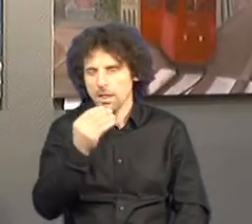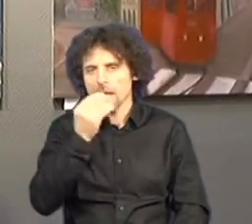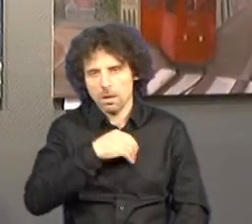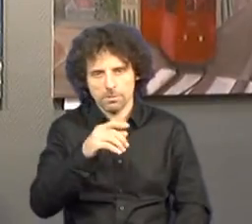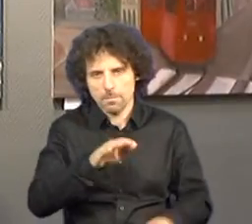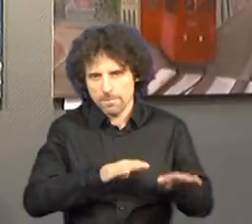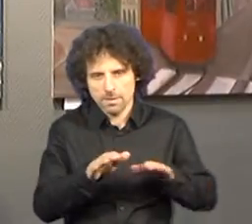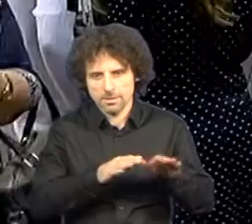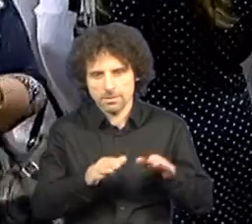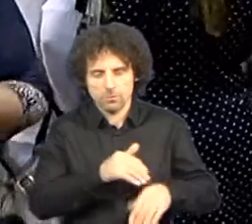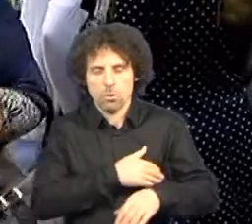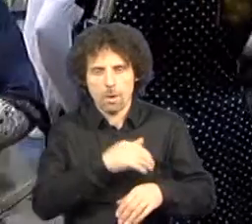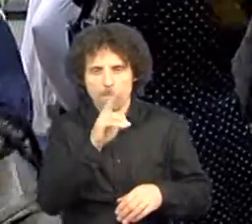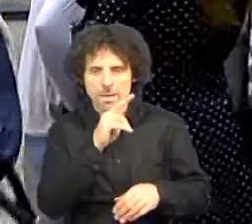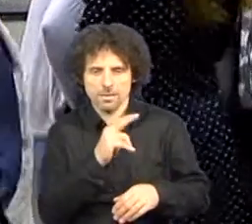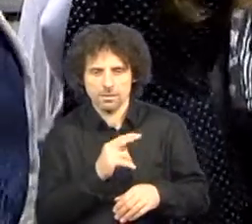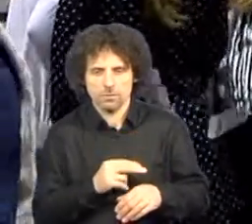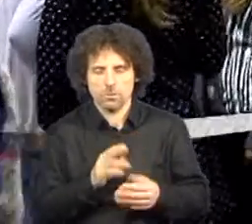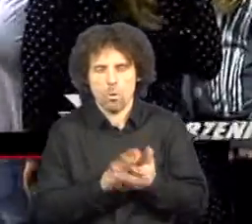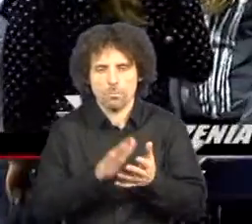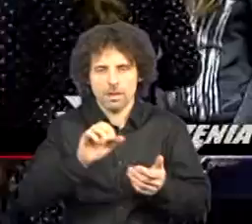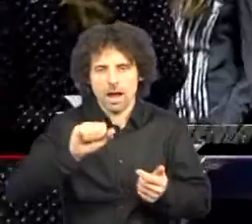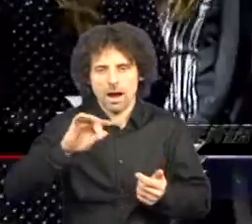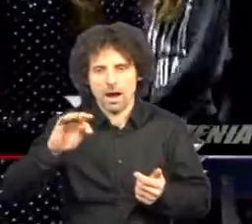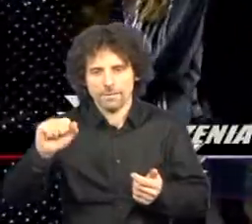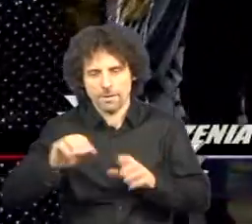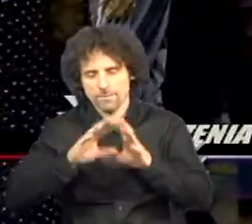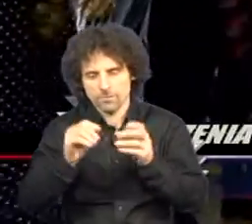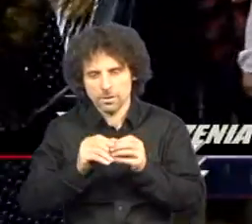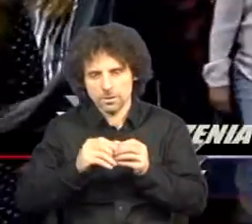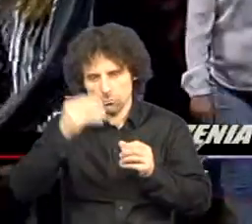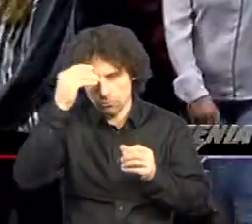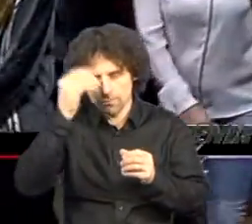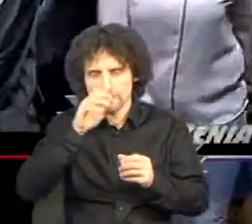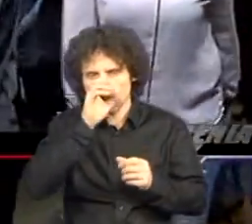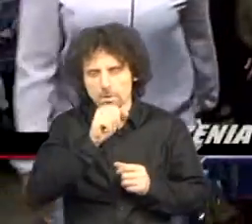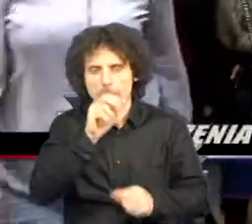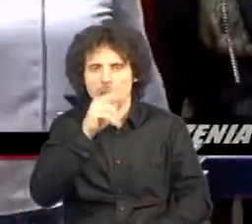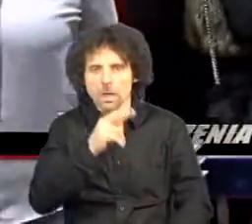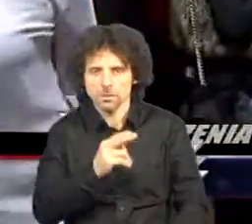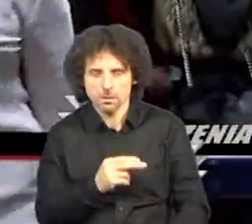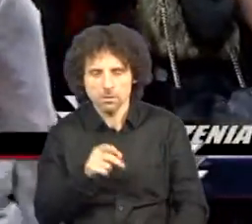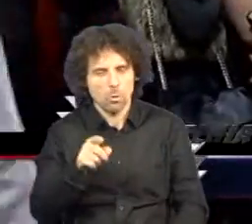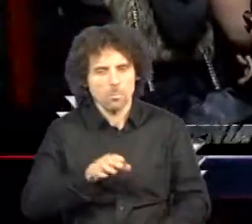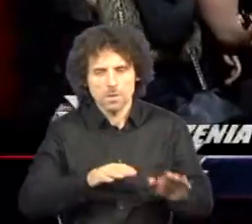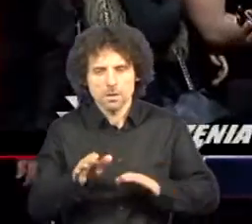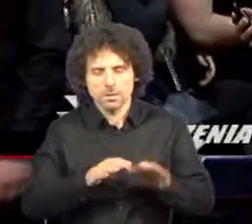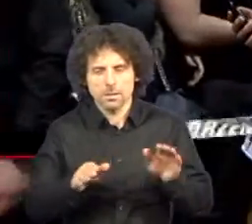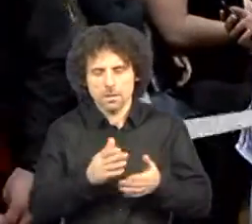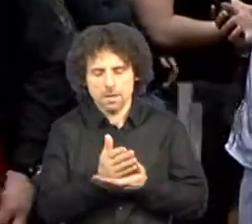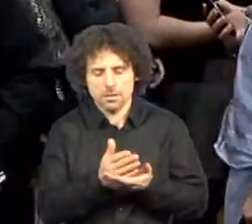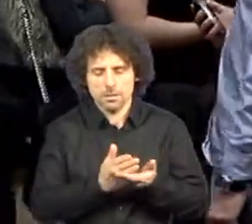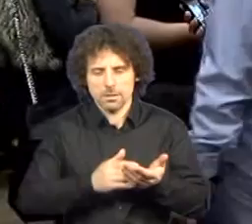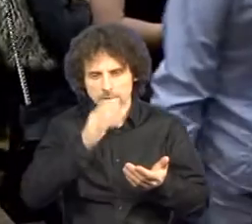edukacji niż szkoła plastyczna. Opinią Agaty podzielają wszyscy uczniowie zabrzyńskiego plastyka, bo to miejsce na edukacyjnej mapie Zabrza, gdzie